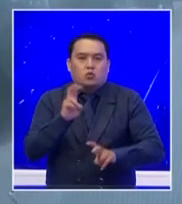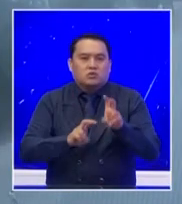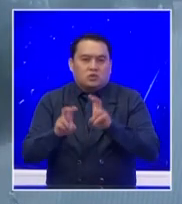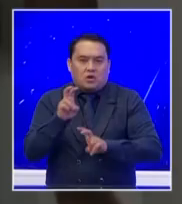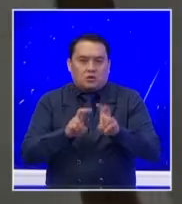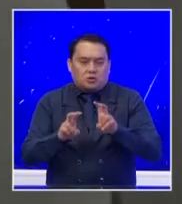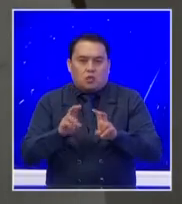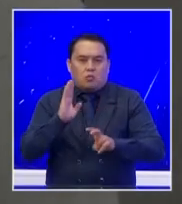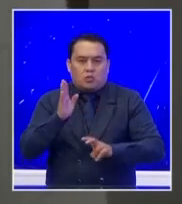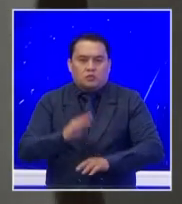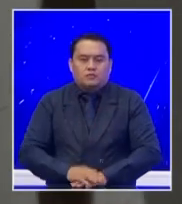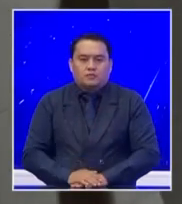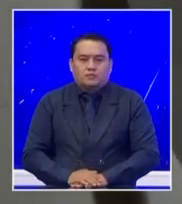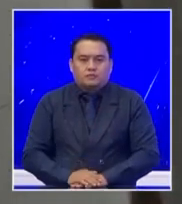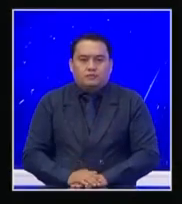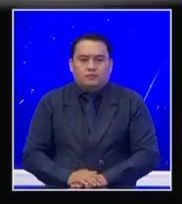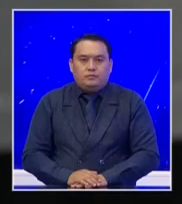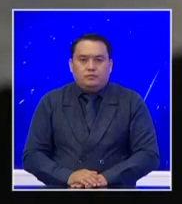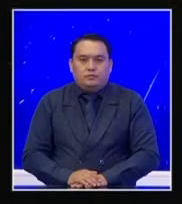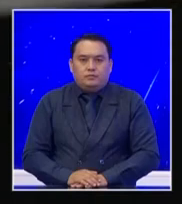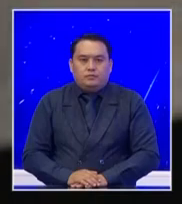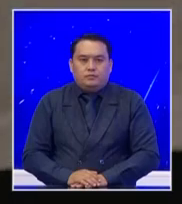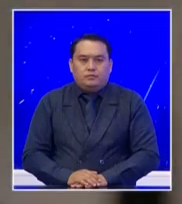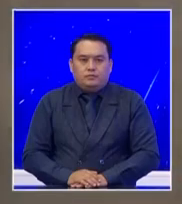делом техники, говорят полицейские.